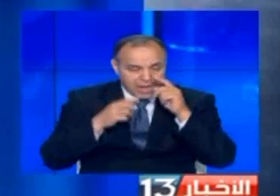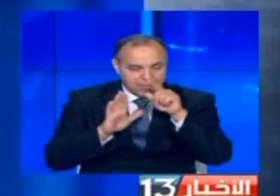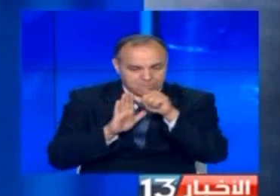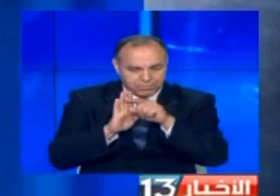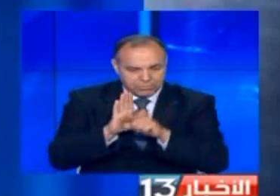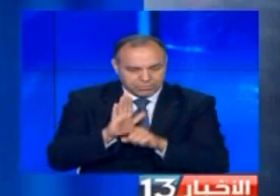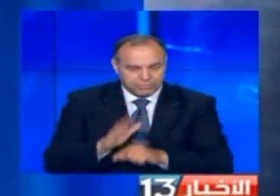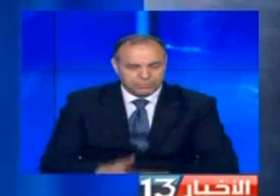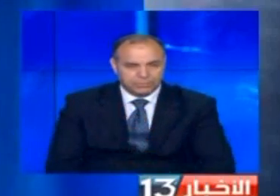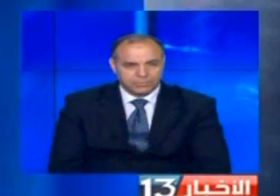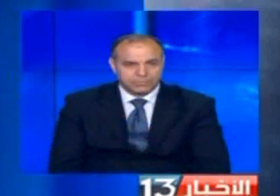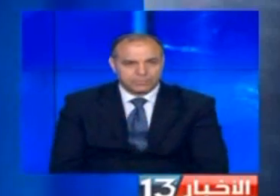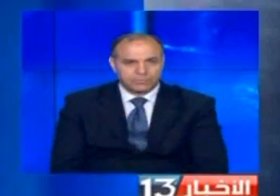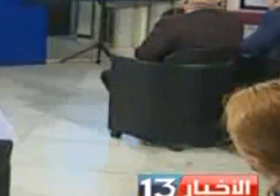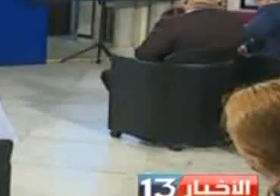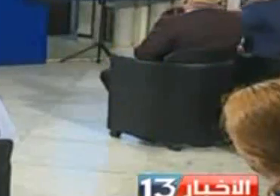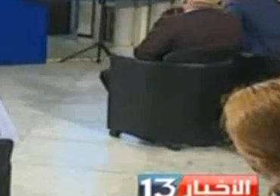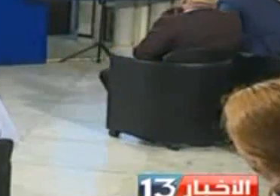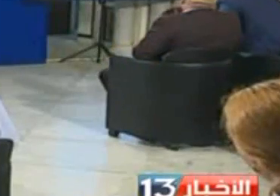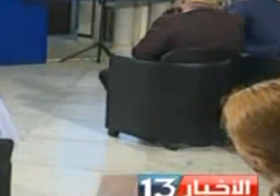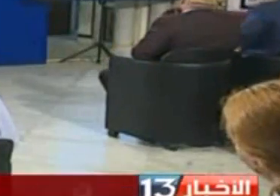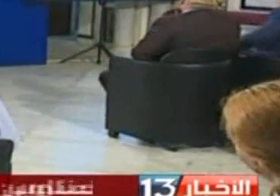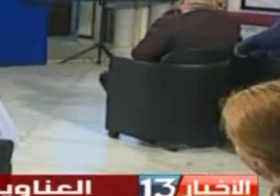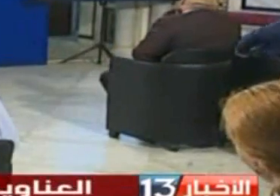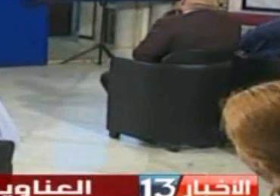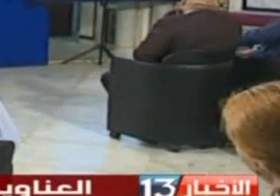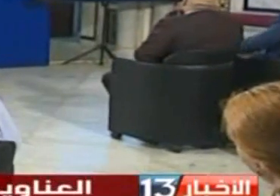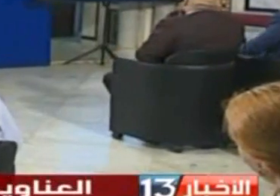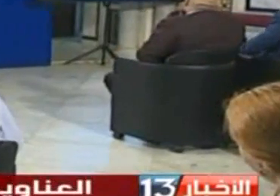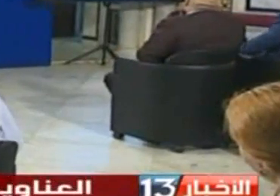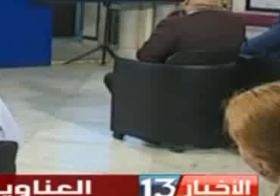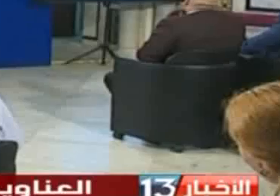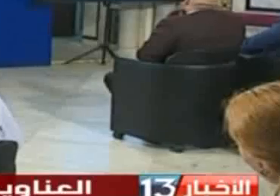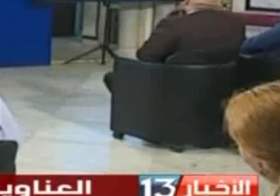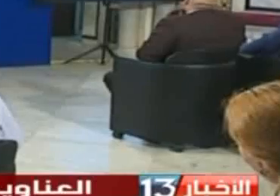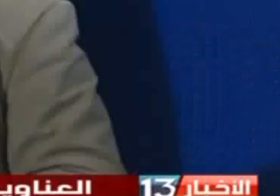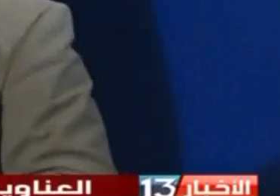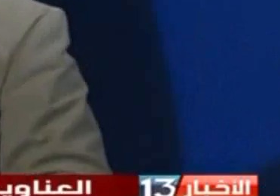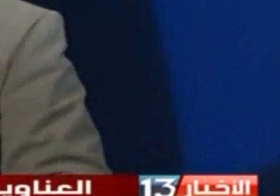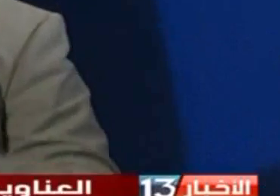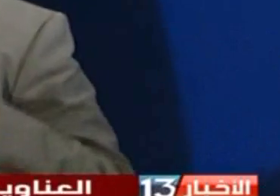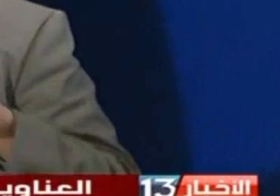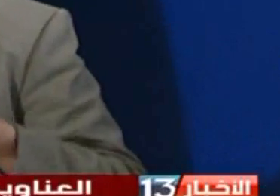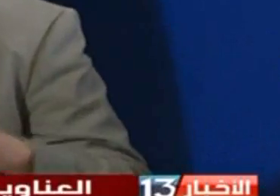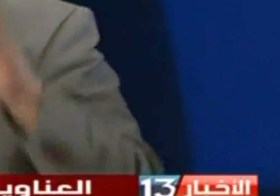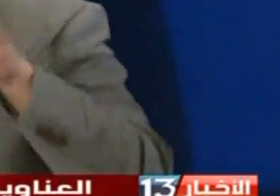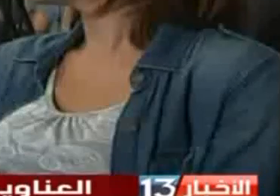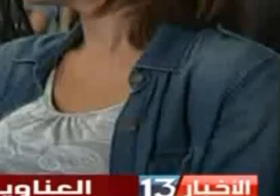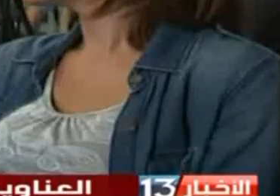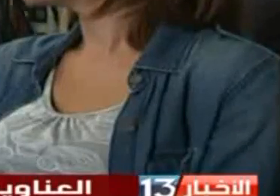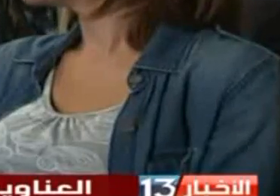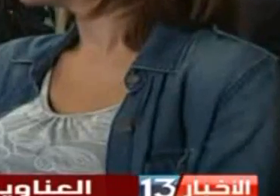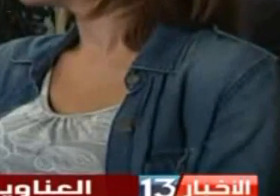بابرز عناوينها وزير الصناعه والتجاره يؤكد انخفاض اسعار الخضر والغلال خلال شهر رمضان